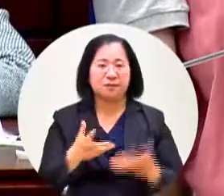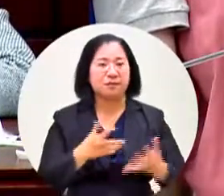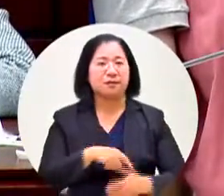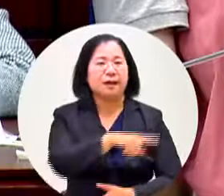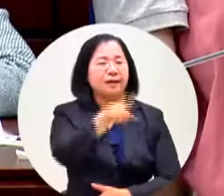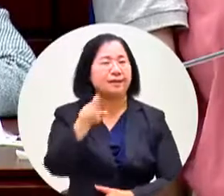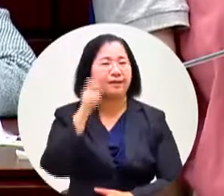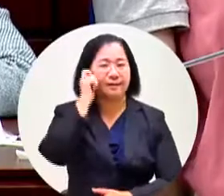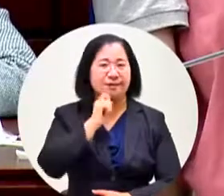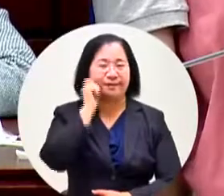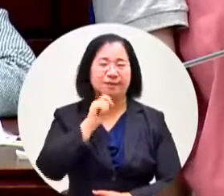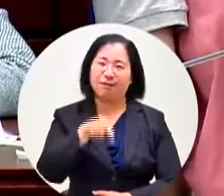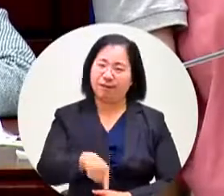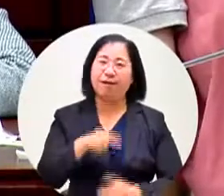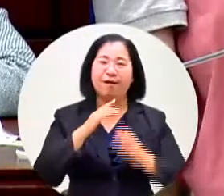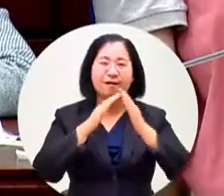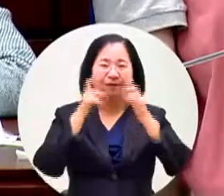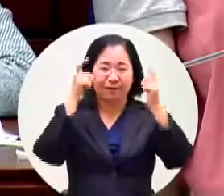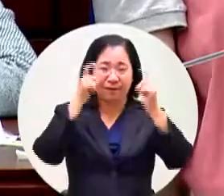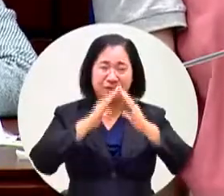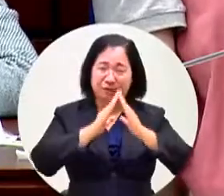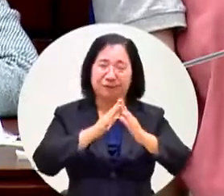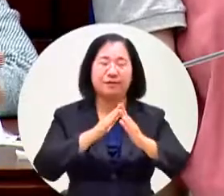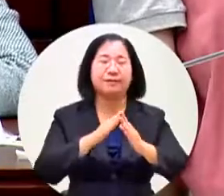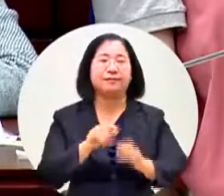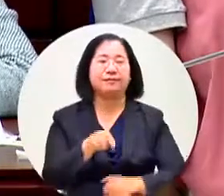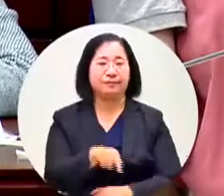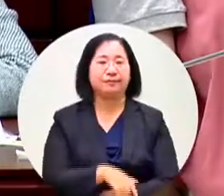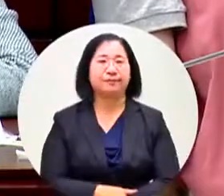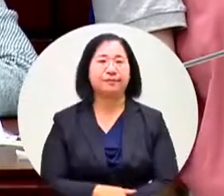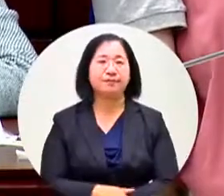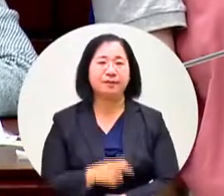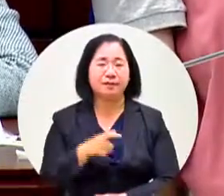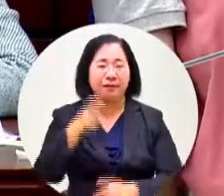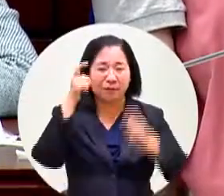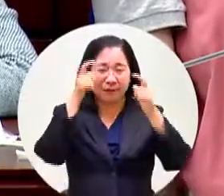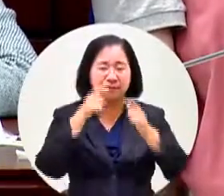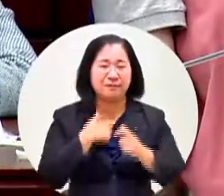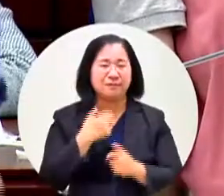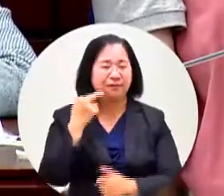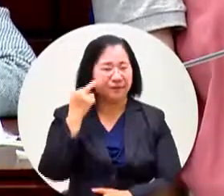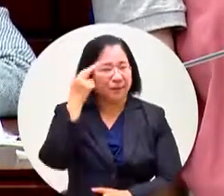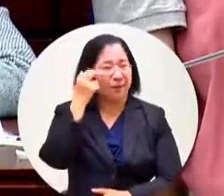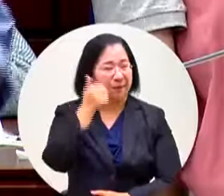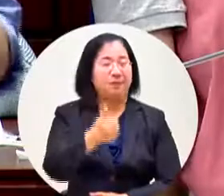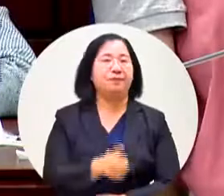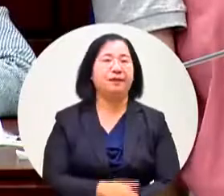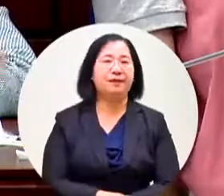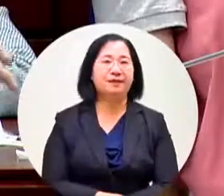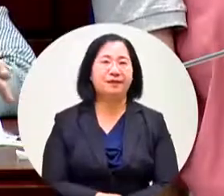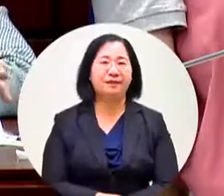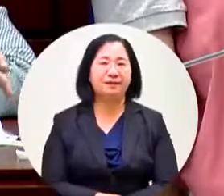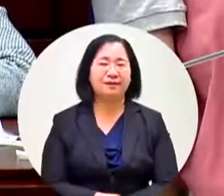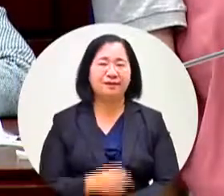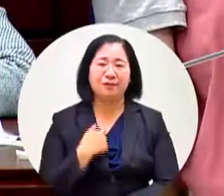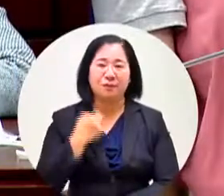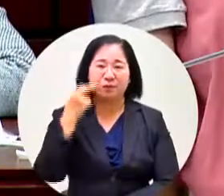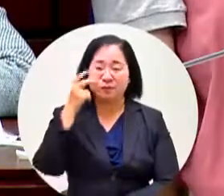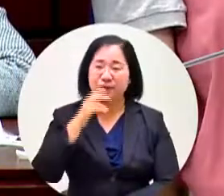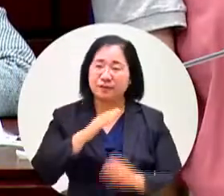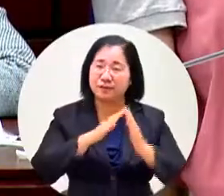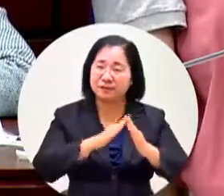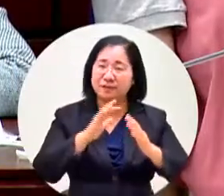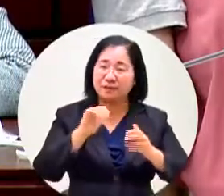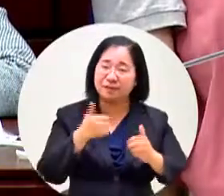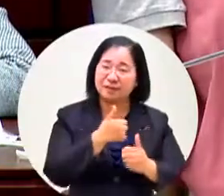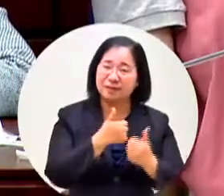高雄就告诉我们一件事情，大家都喜欢我们这个城市，大家都觉得高雄给他们带来很